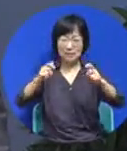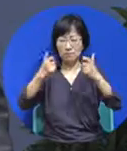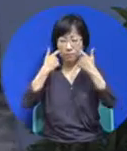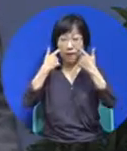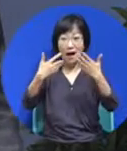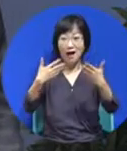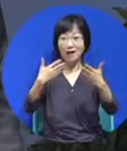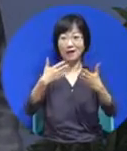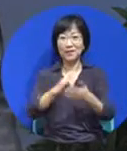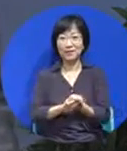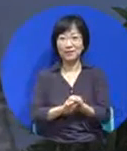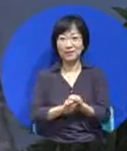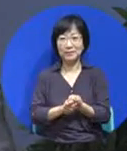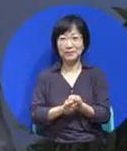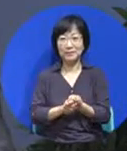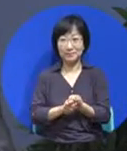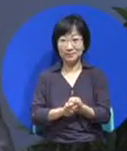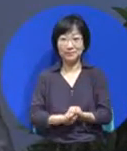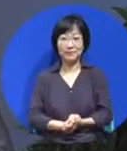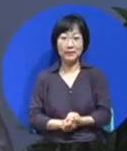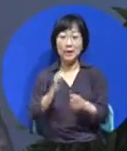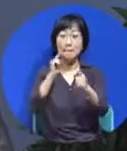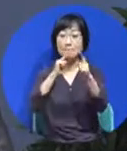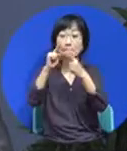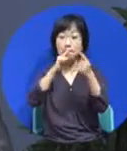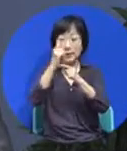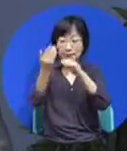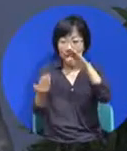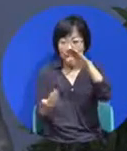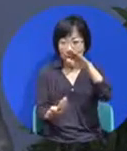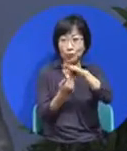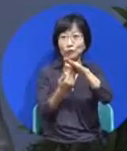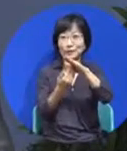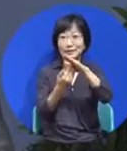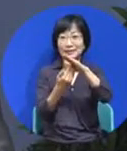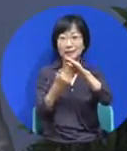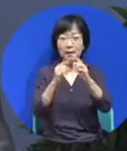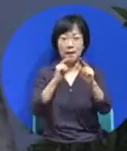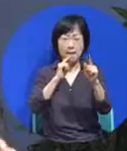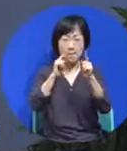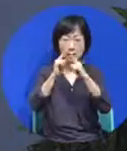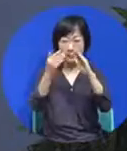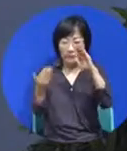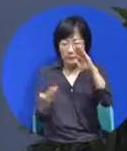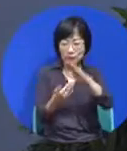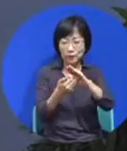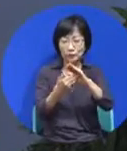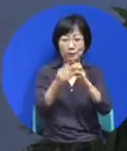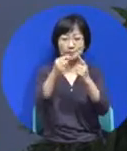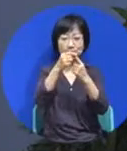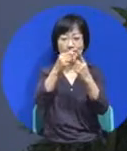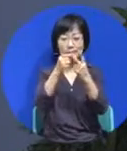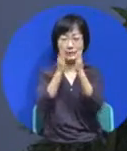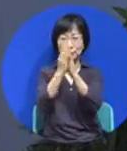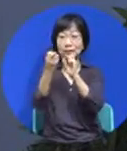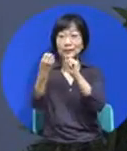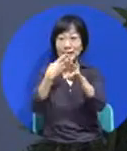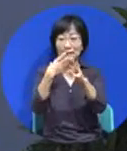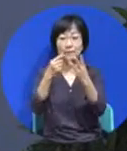are losing hold of these very important things inside of the church, but God is still fulfilling these three things. 아니 그 속에 머물러 있으니까